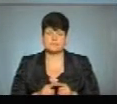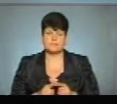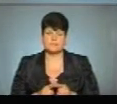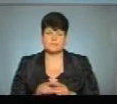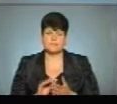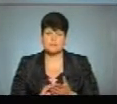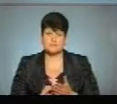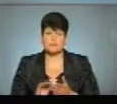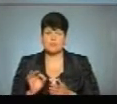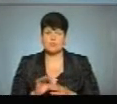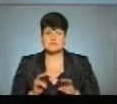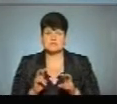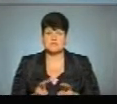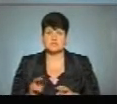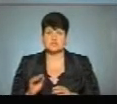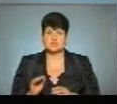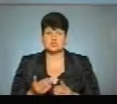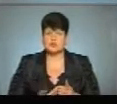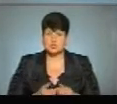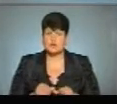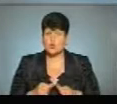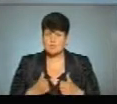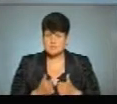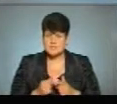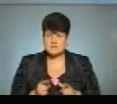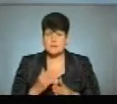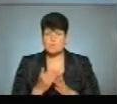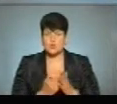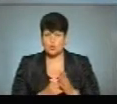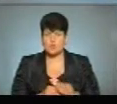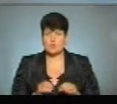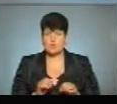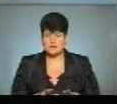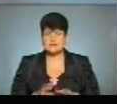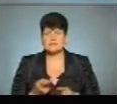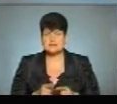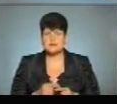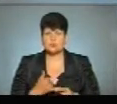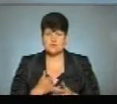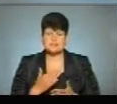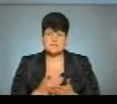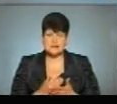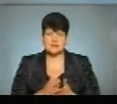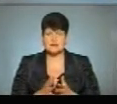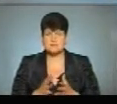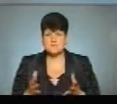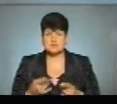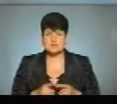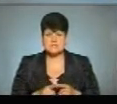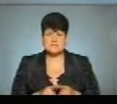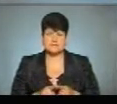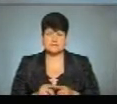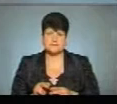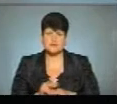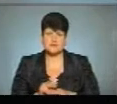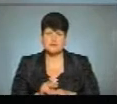бути публіковані анонси про засідання житлових комісій, мають бути протоколи оприлюднені, це ми робимо, це на все оприлюднено. А найбільше це застереження про